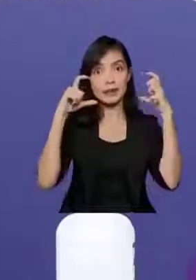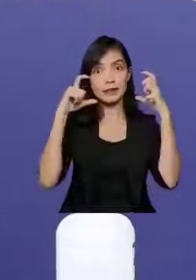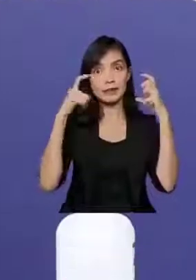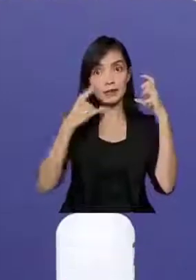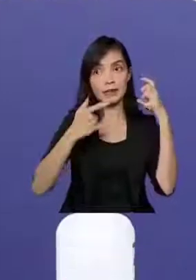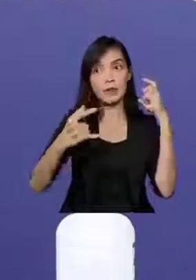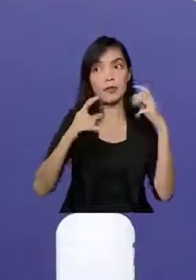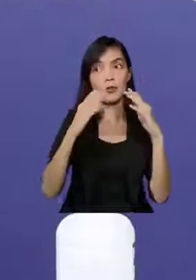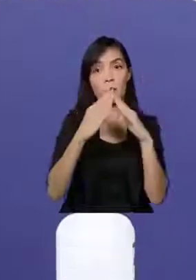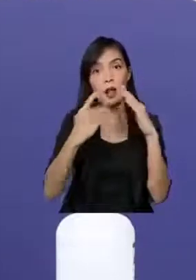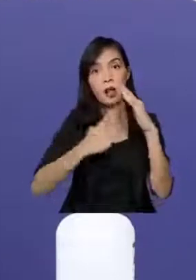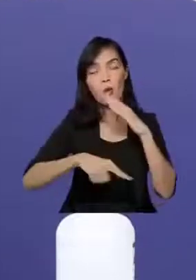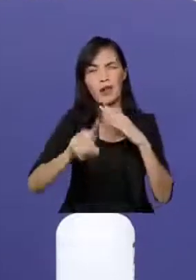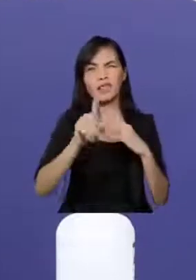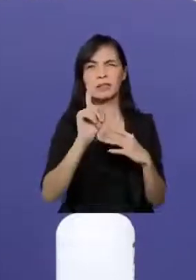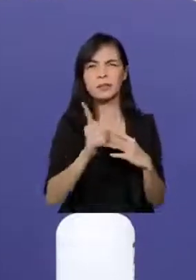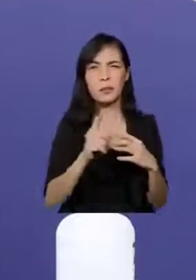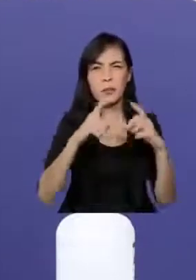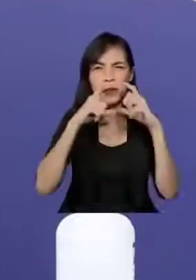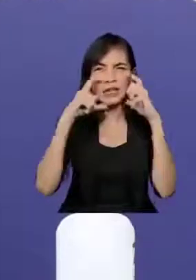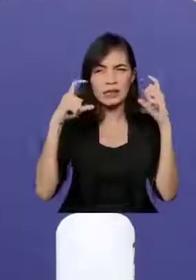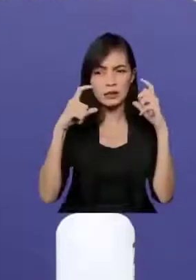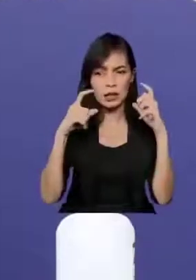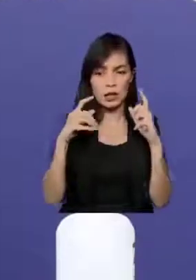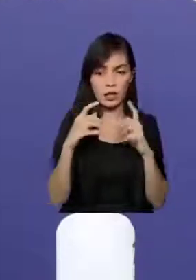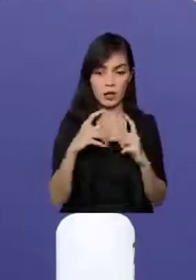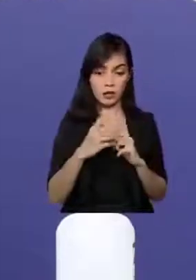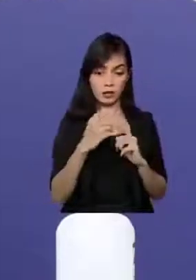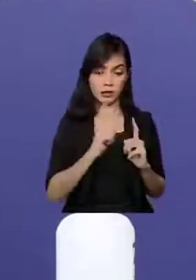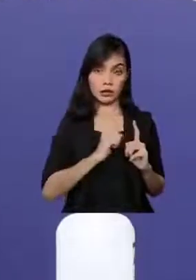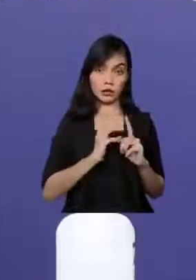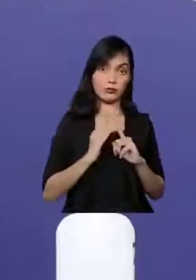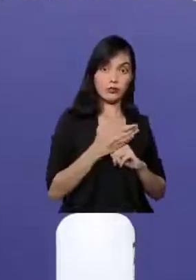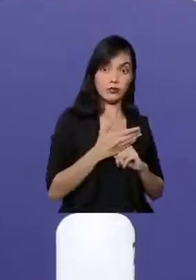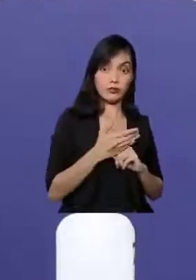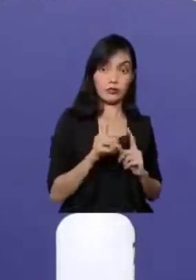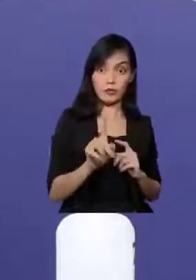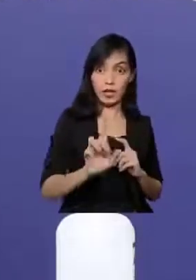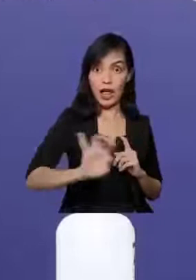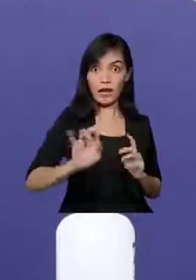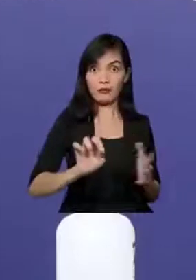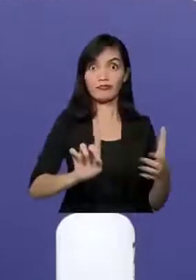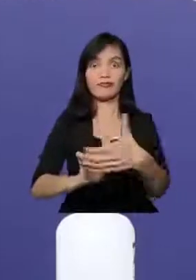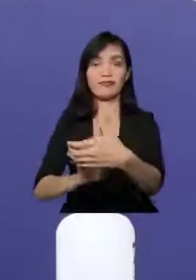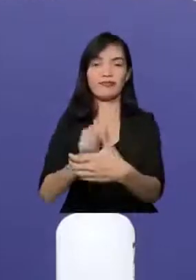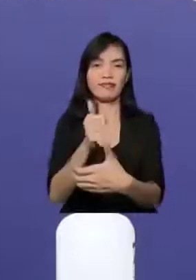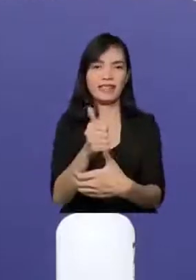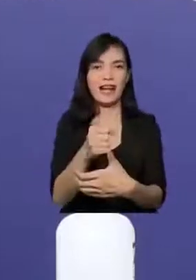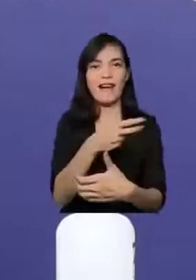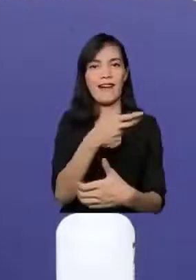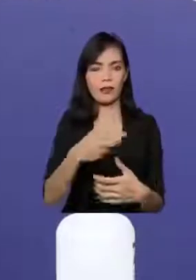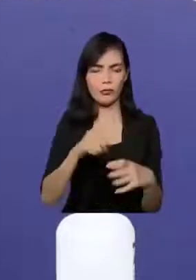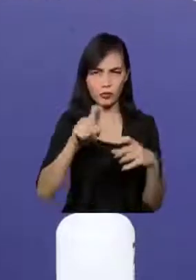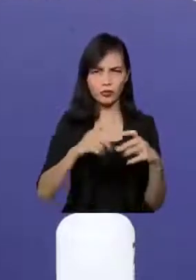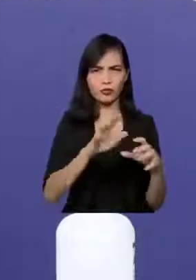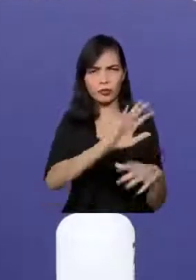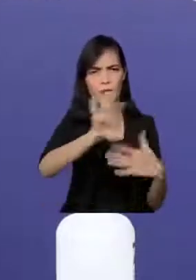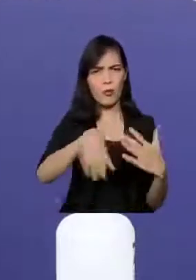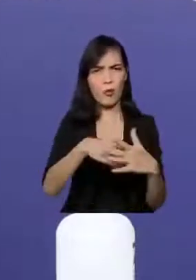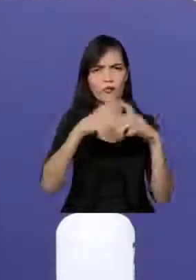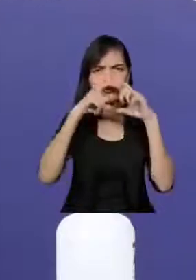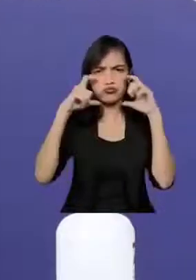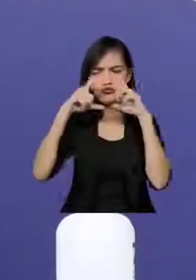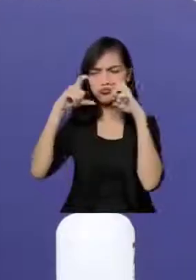masker setiap keluar rumah karena masker MU melindungiku dan masker go melindungimu jadi kita semua perlu untuk menggunakan masker